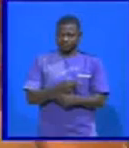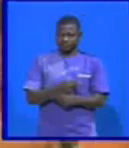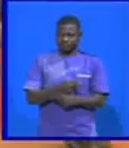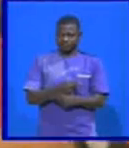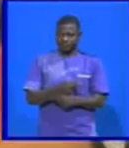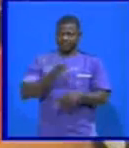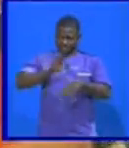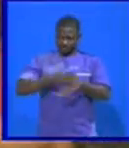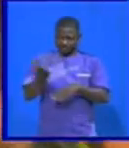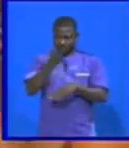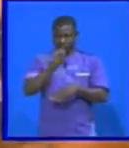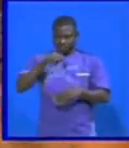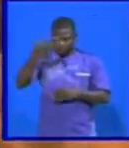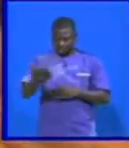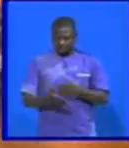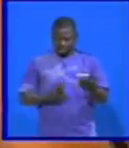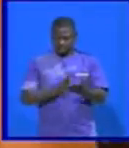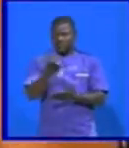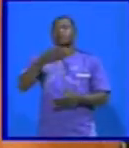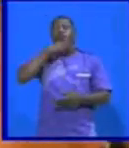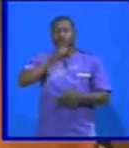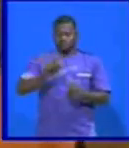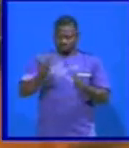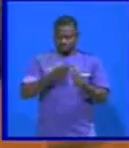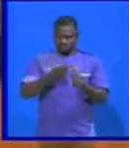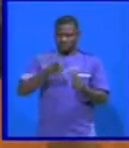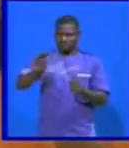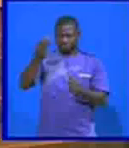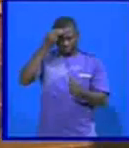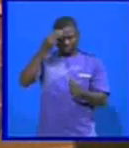Puis, il est accueilli par Paul Kabatieba, le Premier ministre sortant.